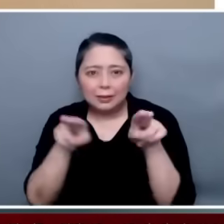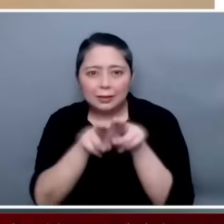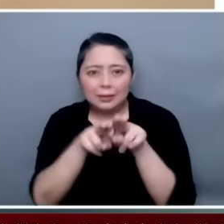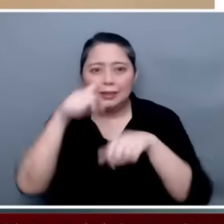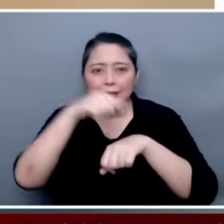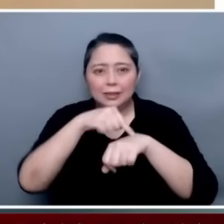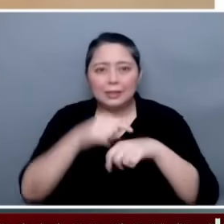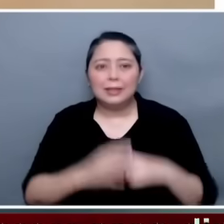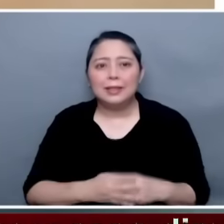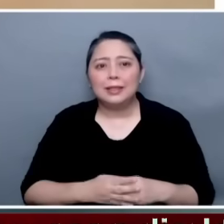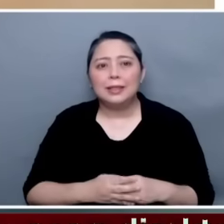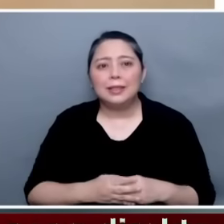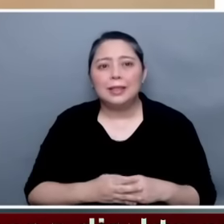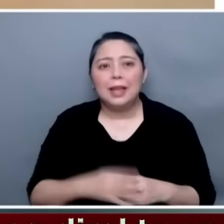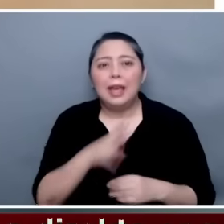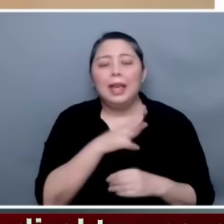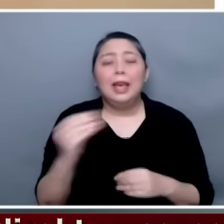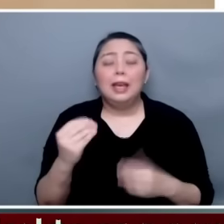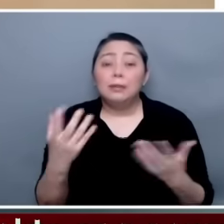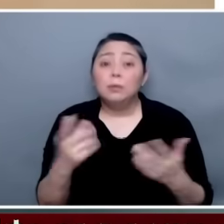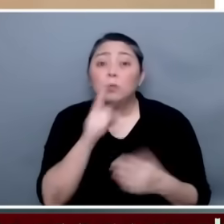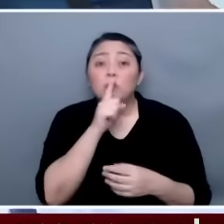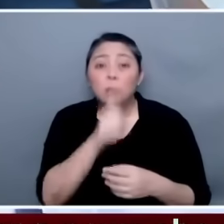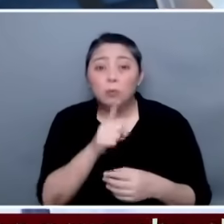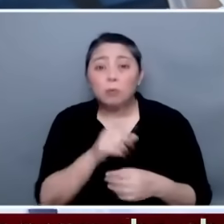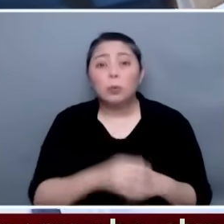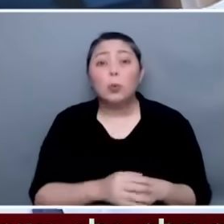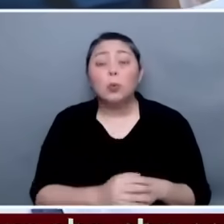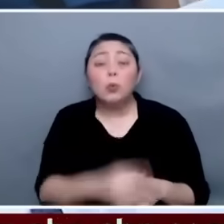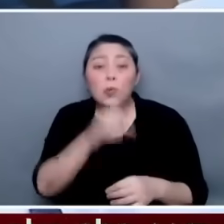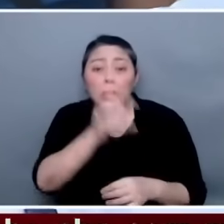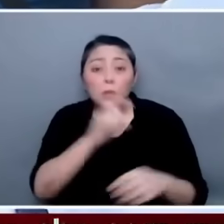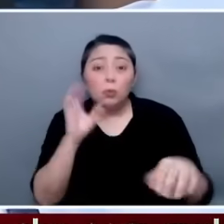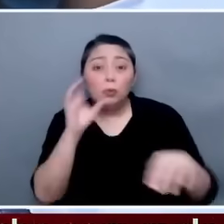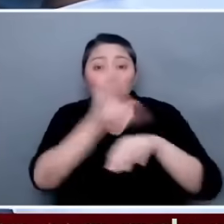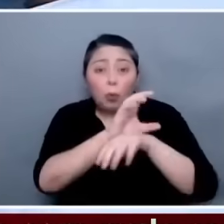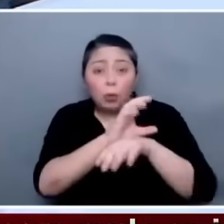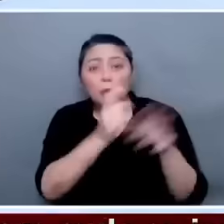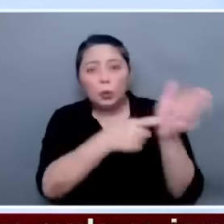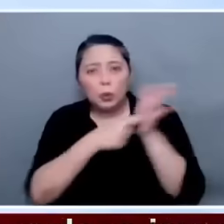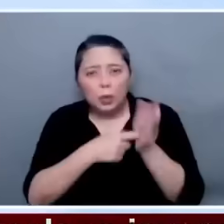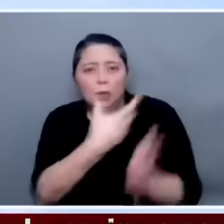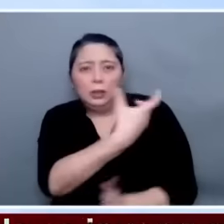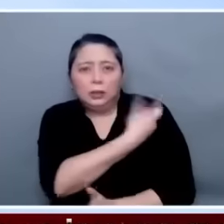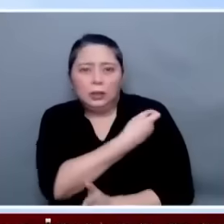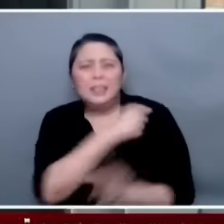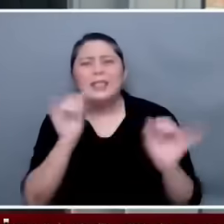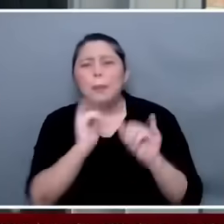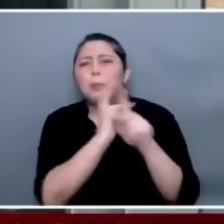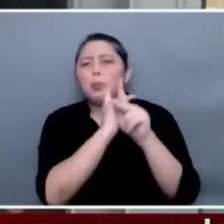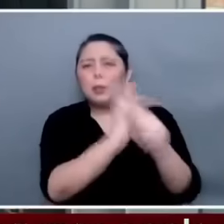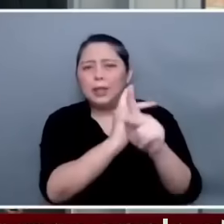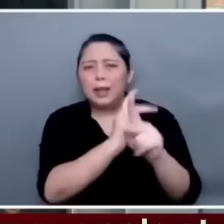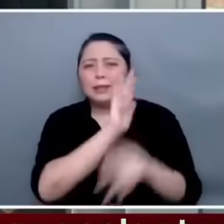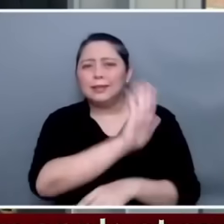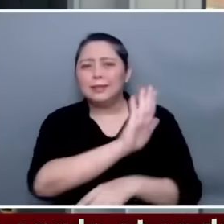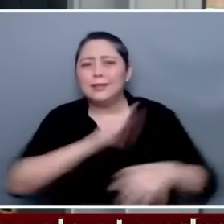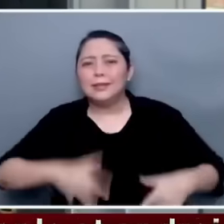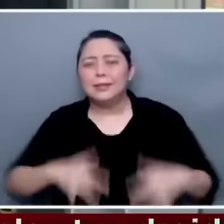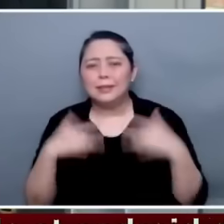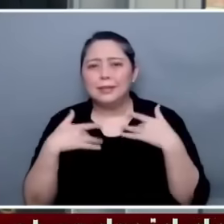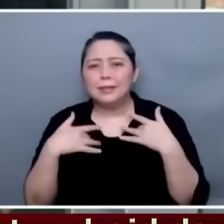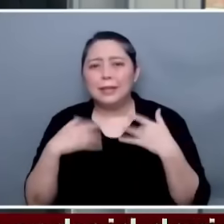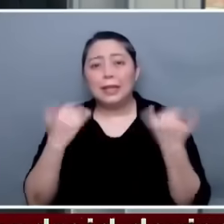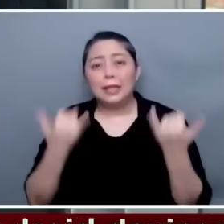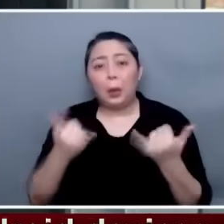restricting the movement of the unvaccinated is protecting their own life. Tinitignan na rin ng IATF kung posibleng luluwagan na rin ang